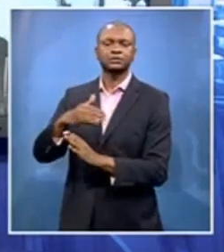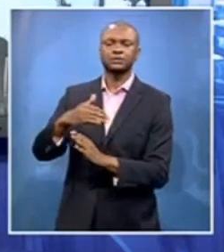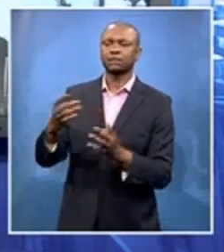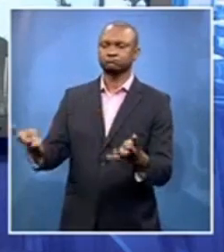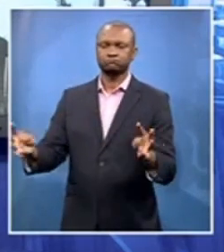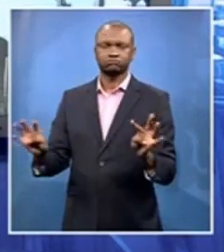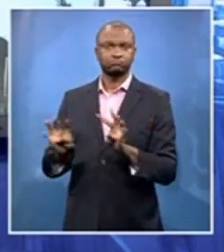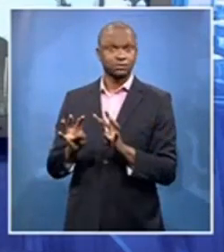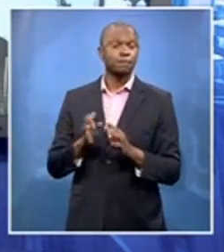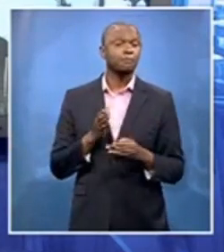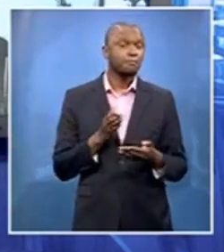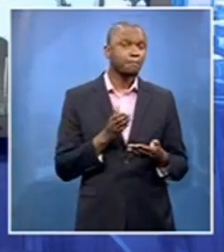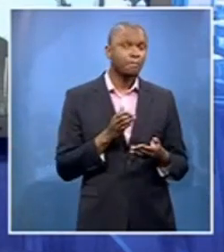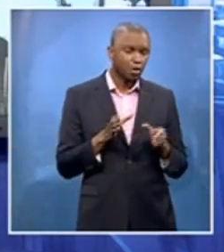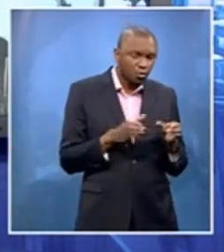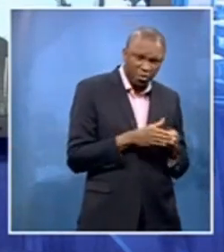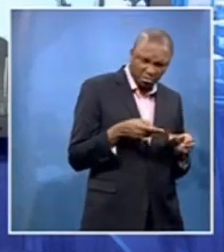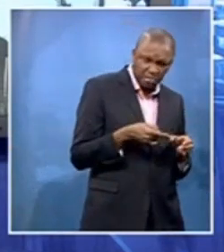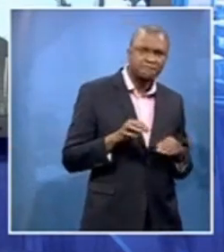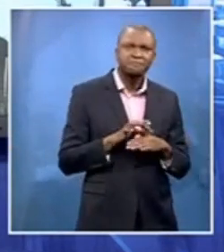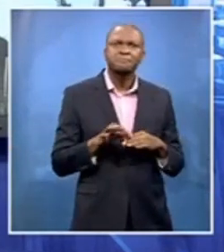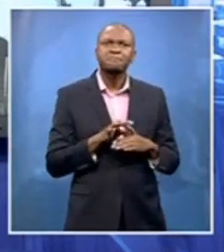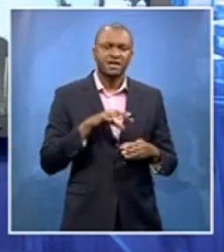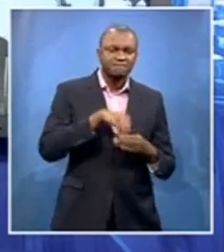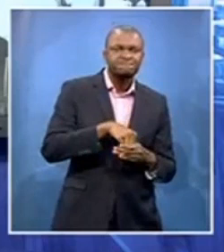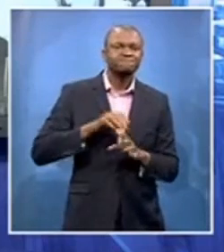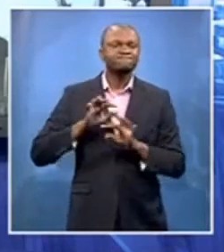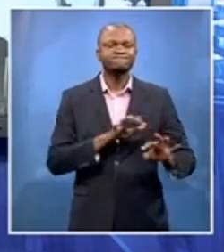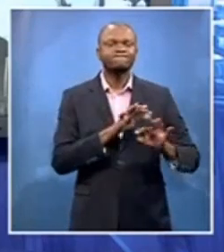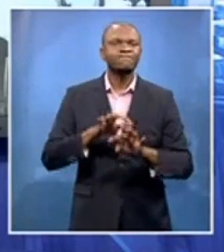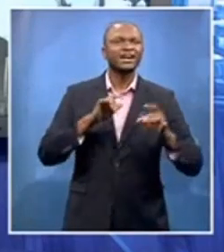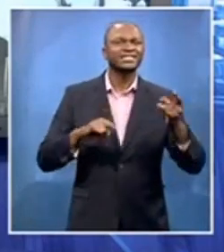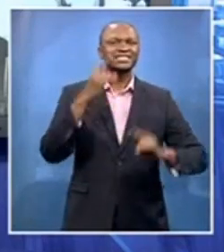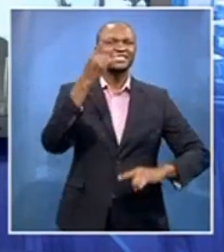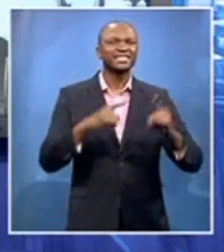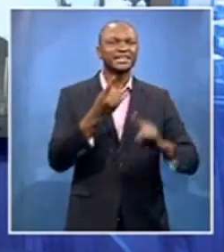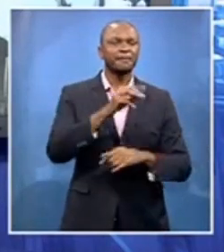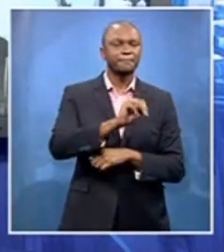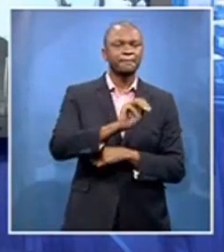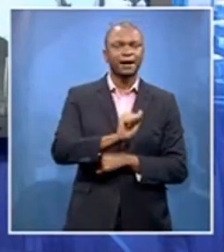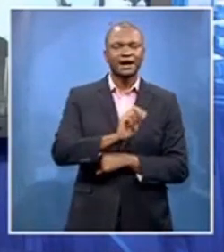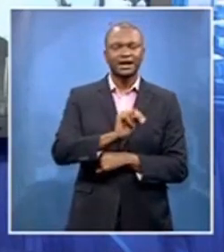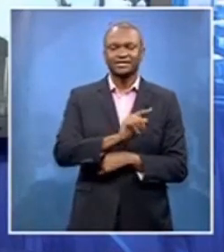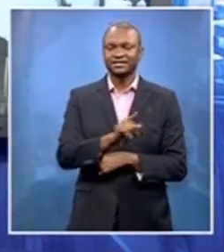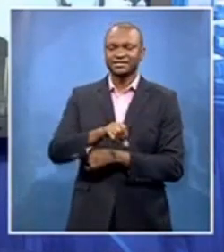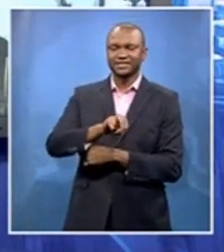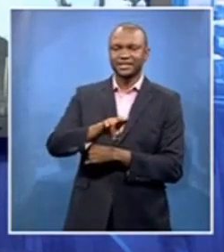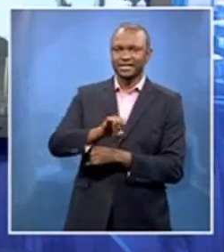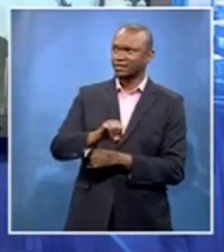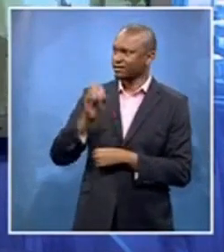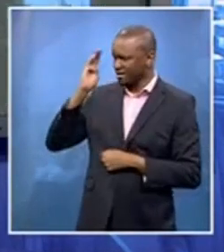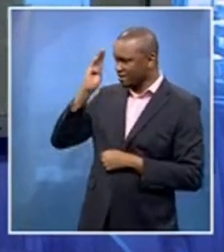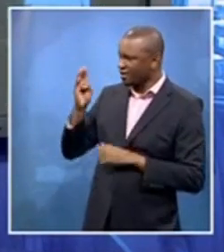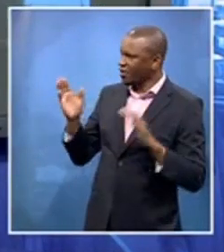edolobheni ngamanzini. Kuva kabantu kaloko sikhuluma nathiwa nomaseko lokuhlalwa letinhlangano letinhlanganisela eveni. Sivusele maseko sokwamukela endzabeni teSwati la